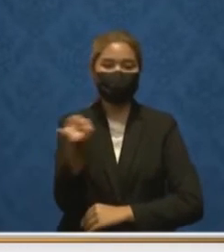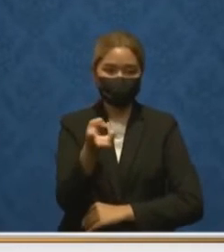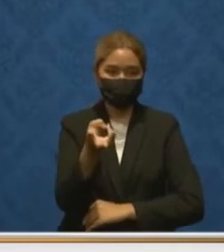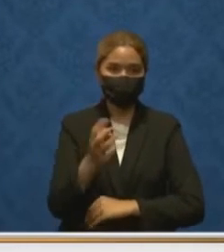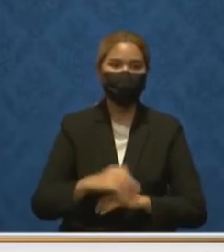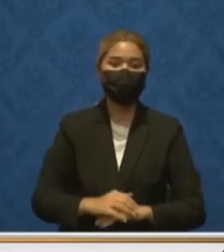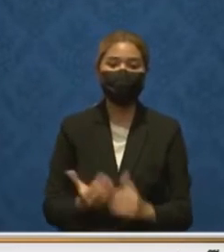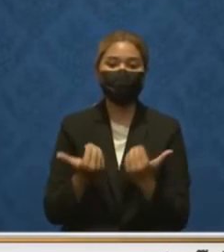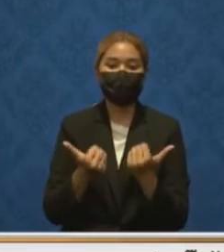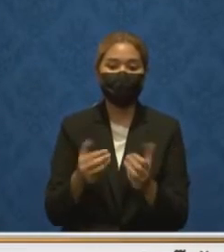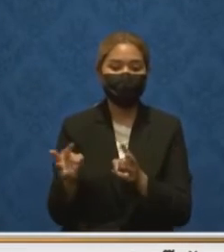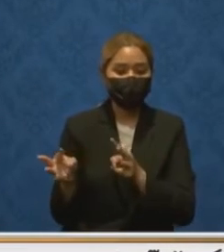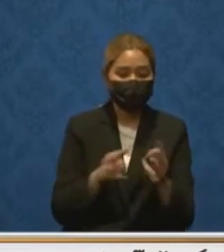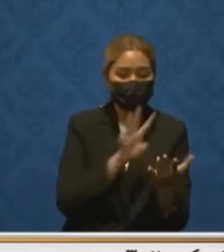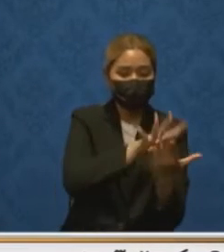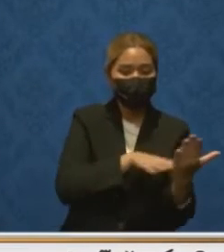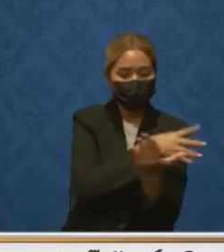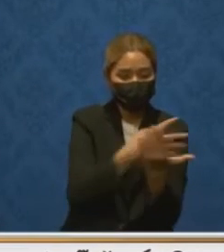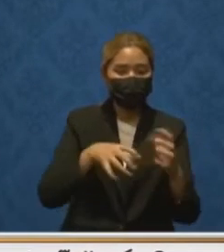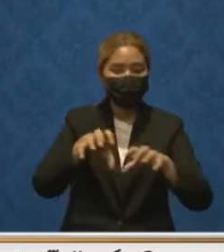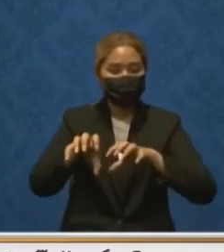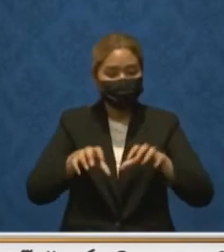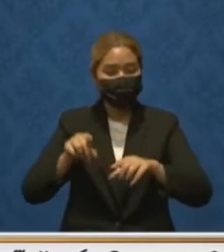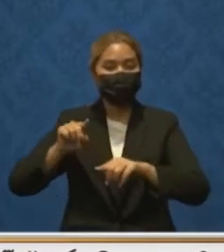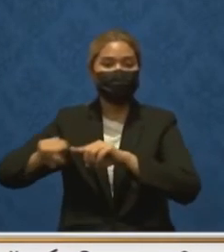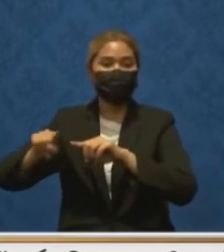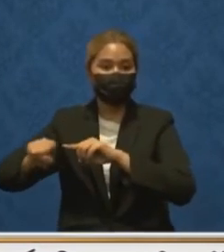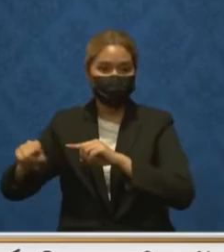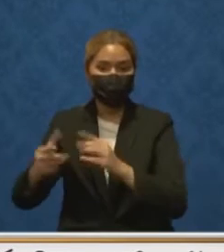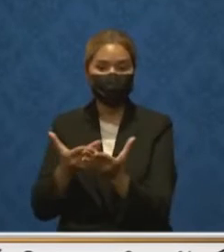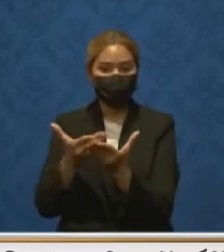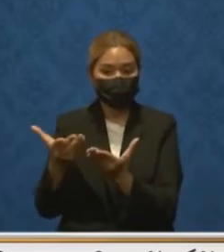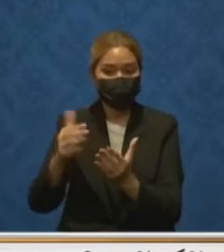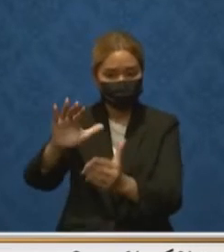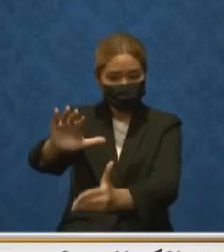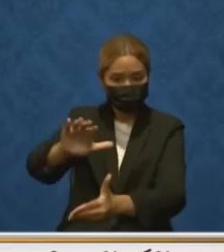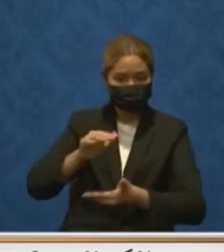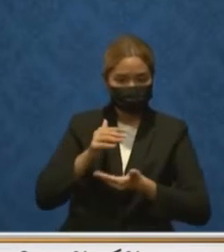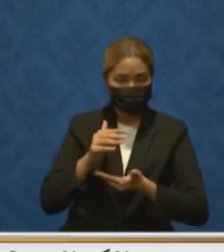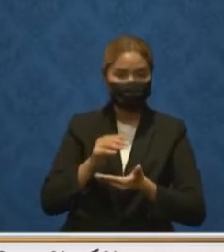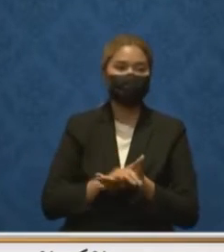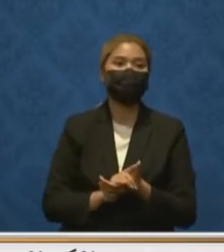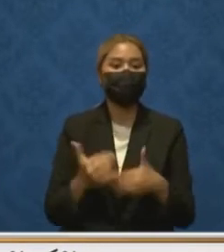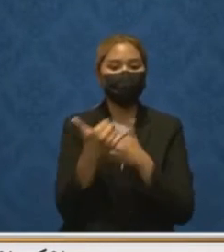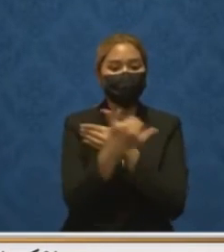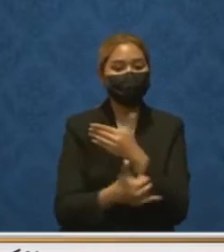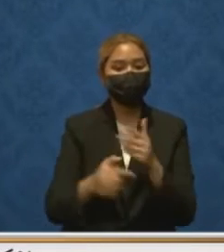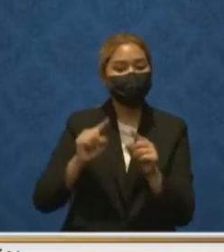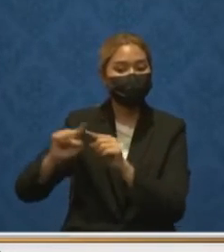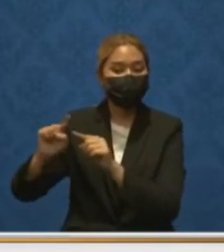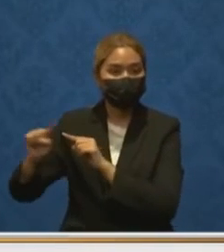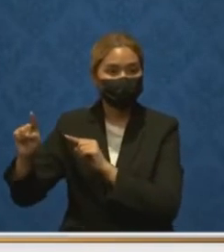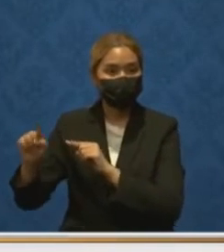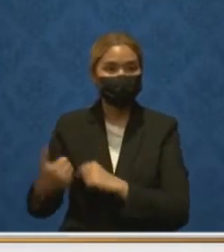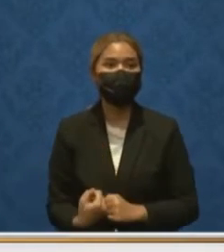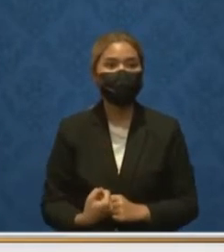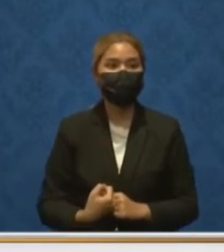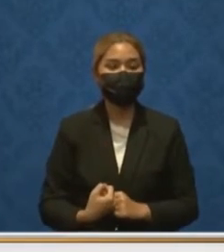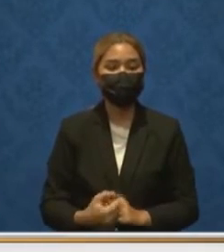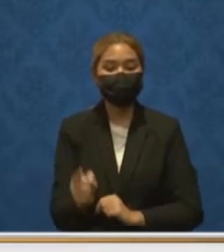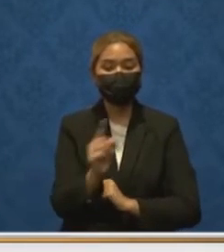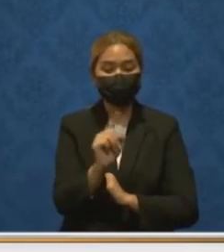ก็ยังมีแผนงานในการที่จะรัจจาร์ซื้อปุ๋ยราคาพิเศษกับประเทศอื่นๆไม่เว้นแ้แต่กับประเทศที่ท